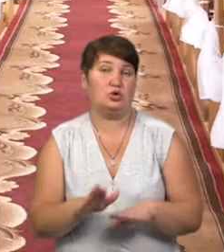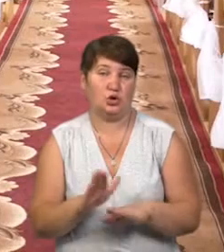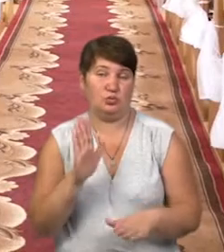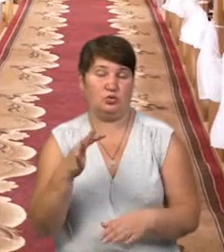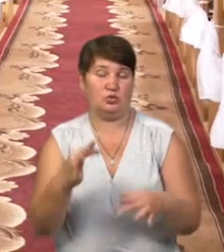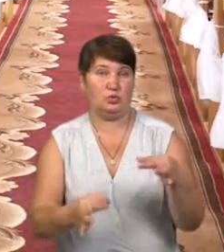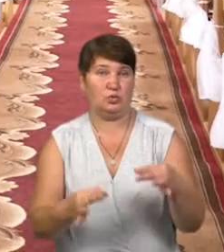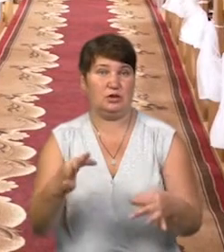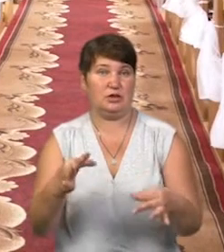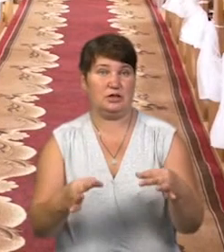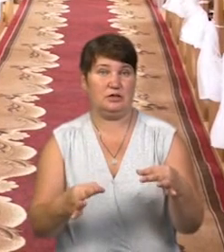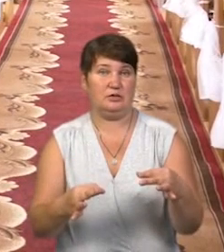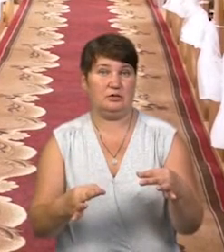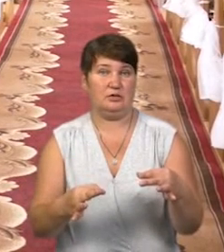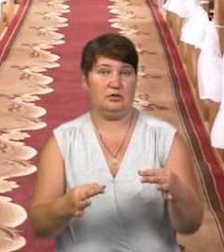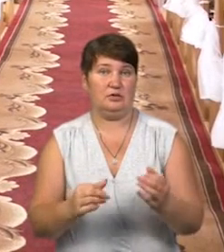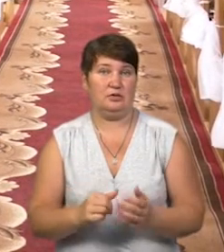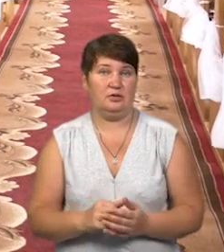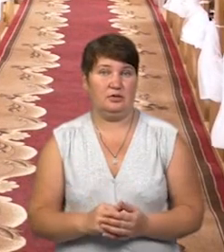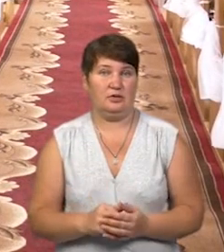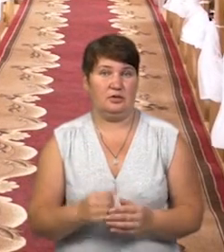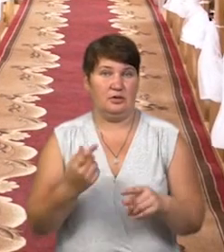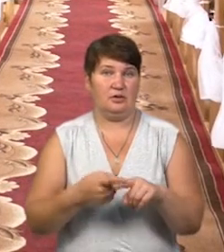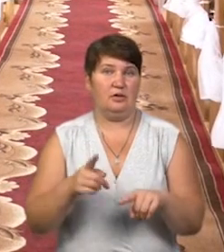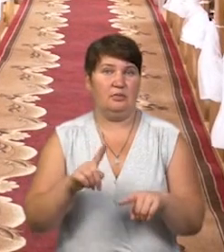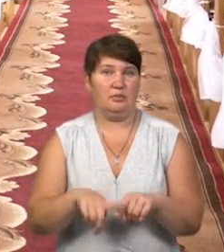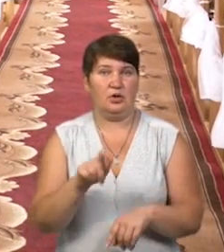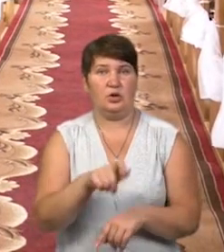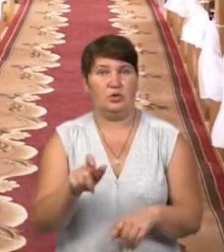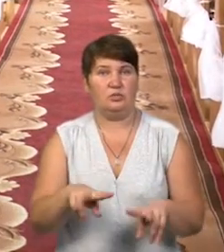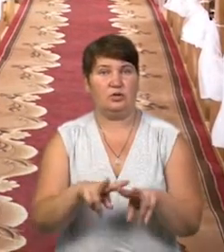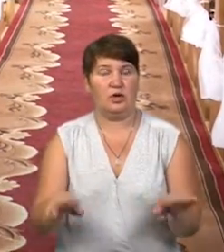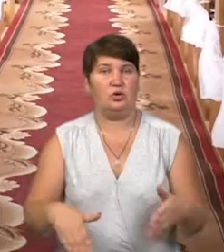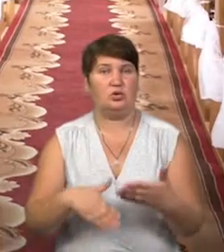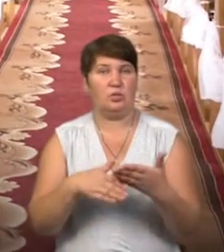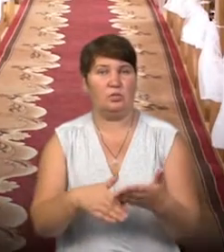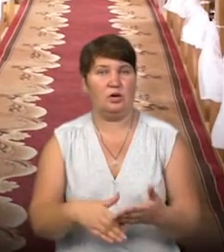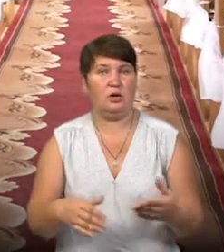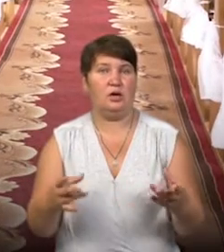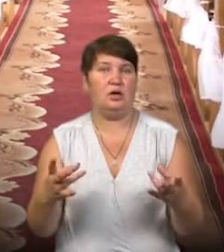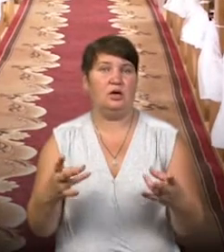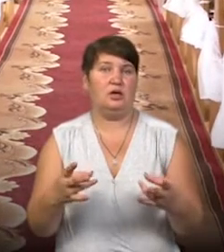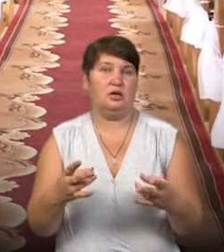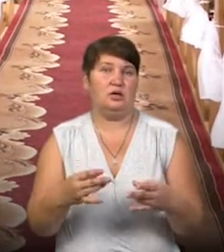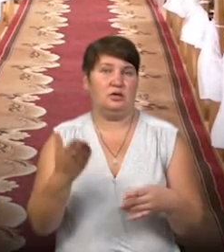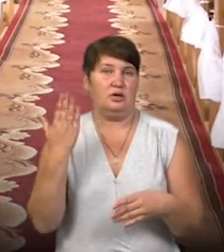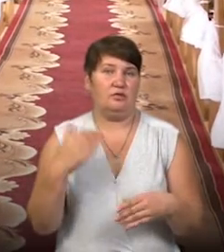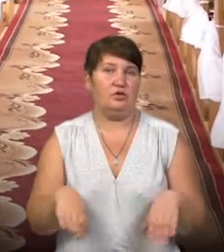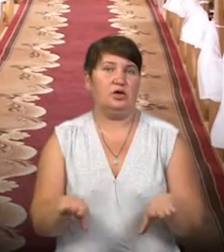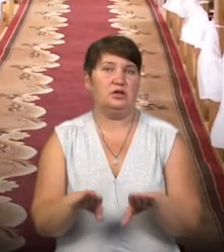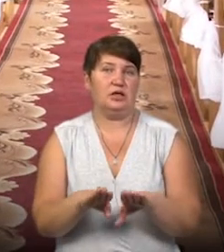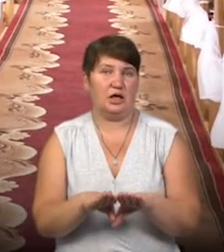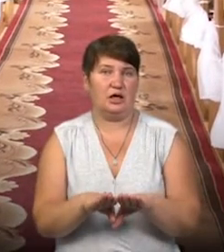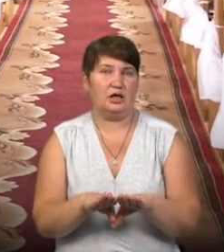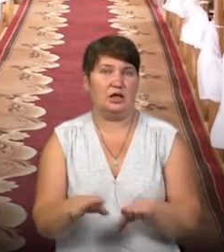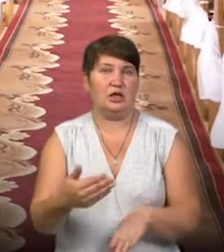Була лікарня, ми ще так трохи терпіли, думаю, теж людям допомагає треба. А зараз вже, коли закрилась лікарня, то ми